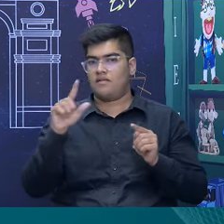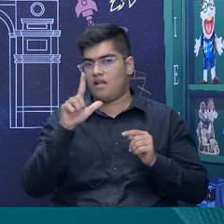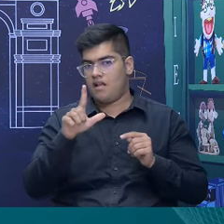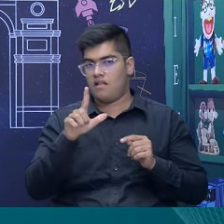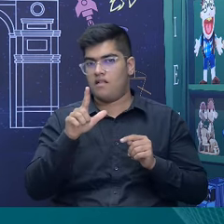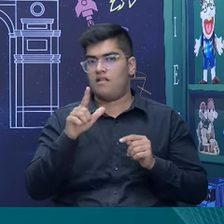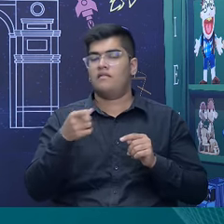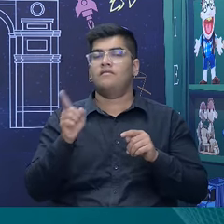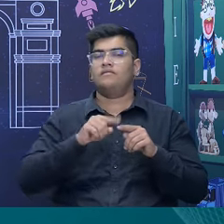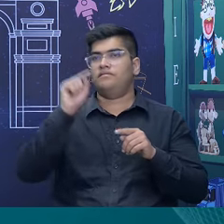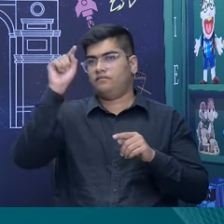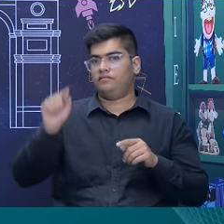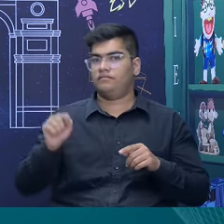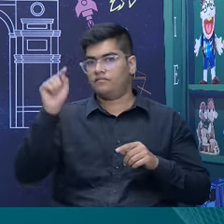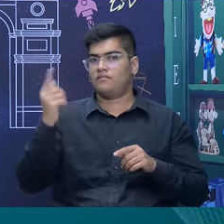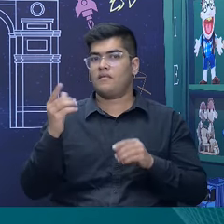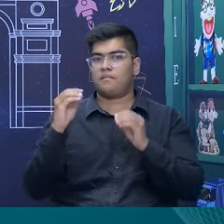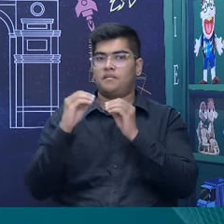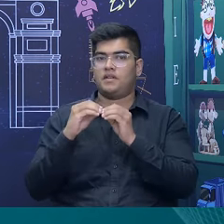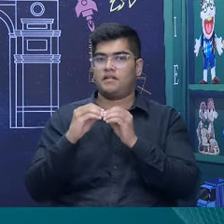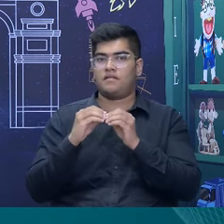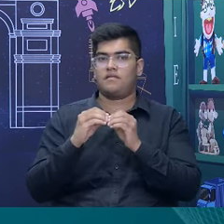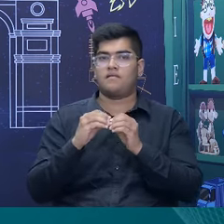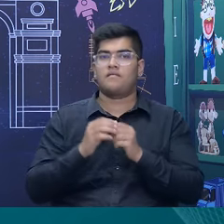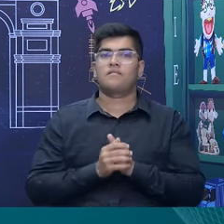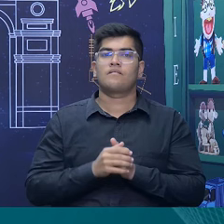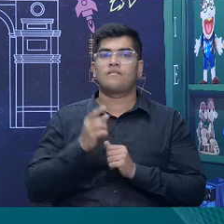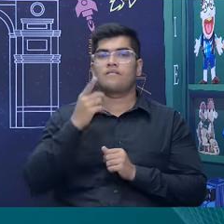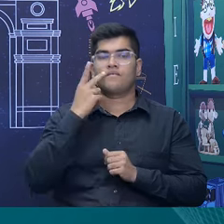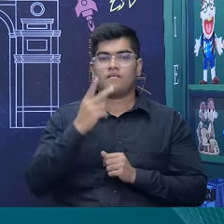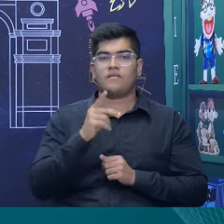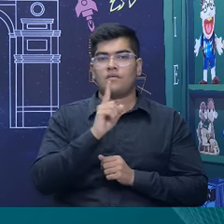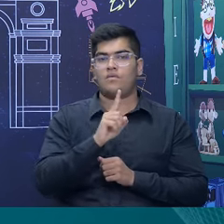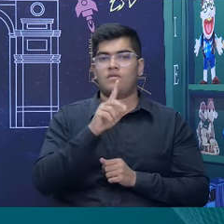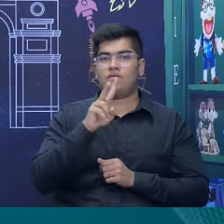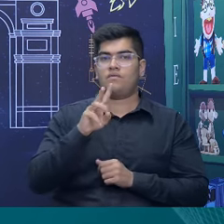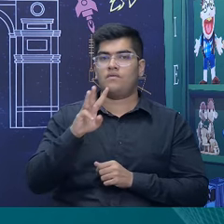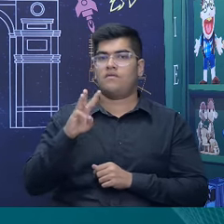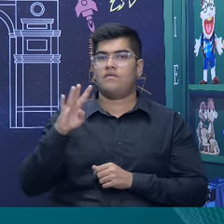लंबाई कितनी है टूथ 4 और चौड़ाई कितनी है